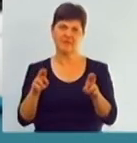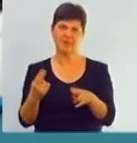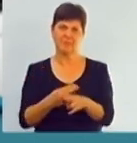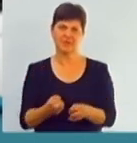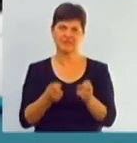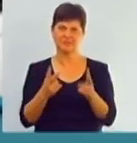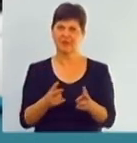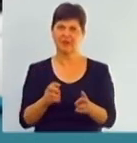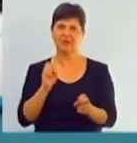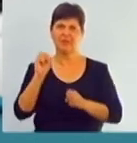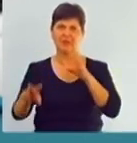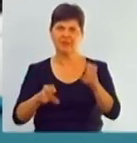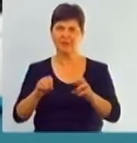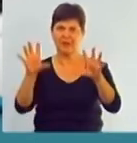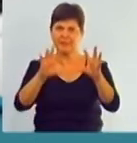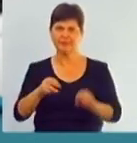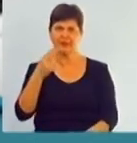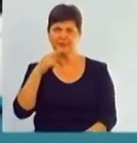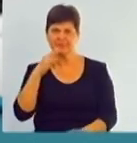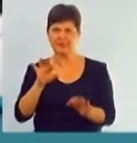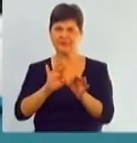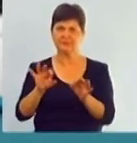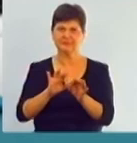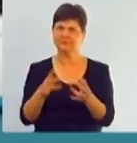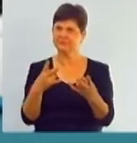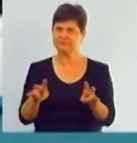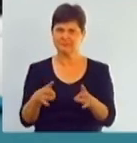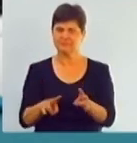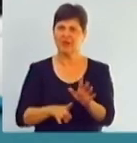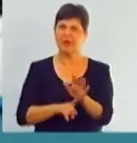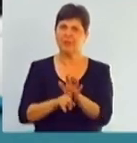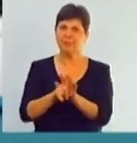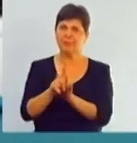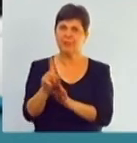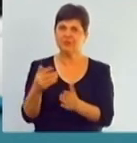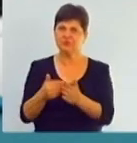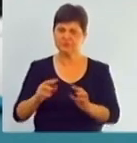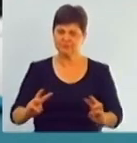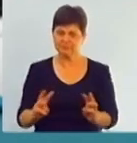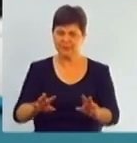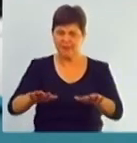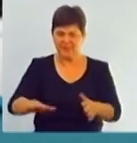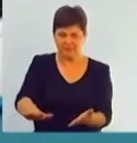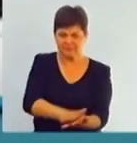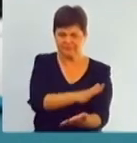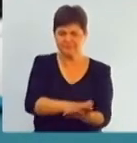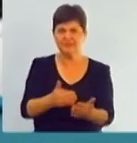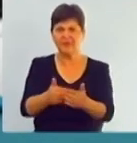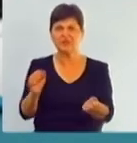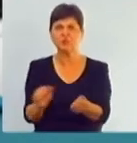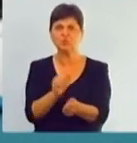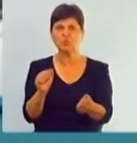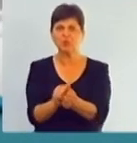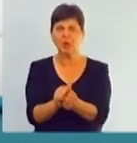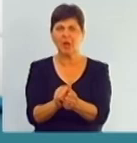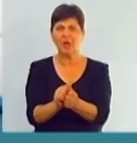Не кидайте непогашені сірники або цигарки. Перш ніж розпалити багаття, розчистіть місце під нього від сухої трави у радіусі